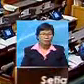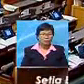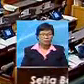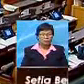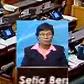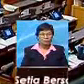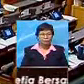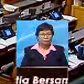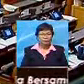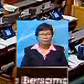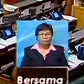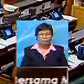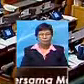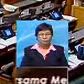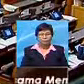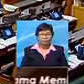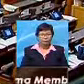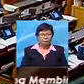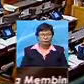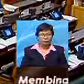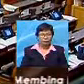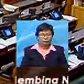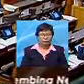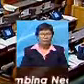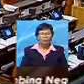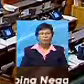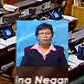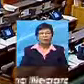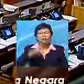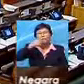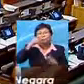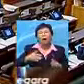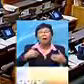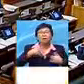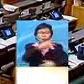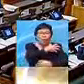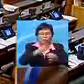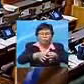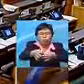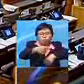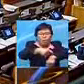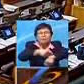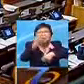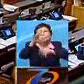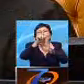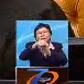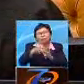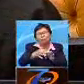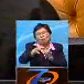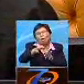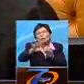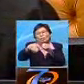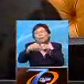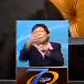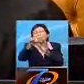Bila nak umum? Lambat parking ni. Ya, speaker ada kuasa 15 minit untuk melanjutkan masa. Masa cukup. Ahli-ahli